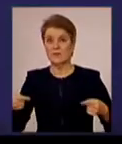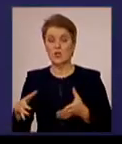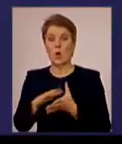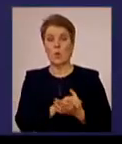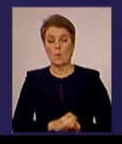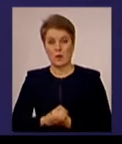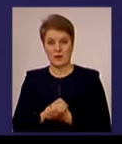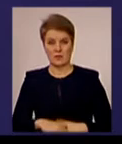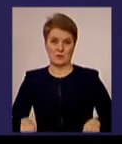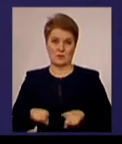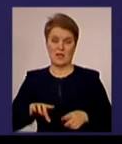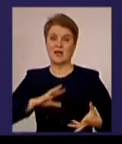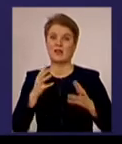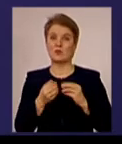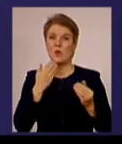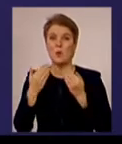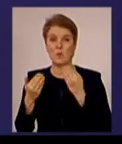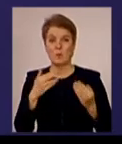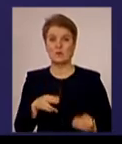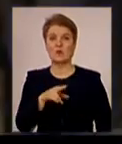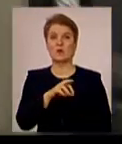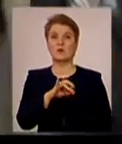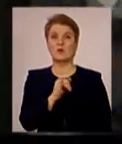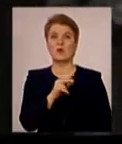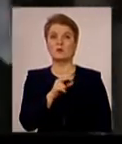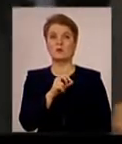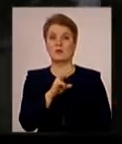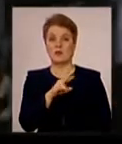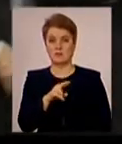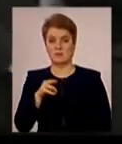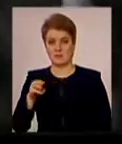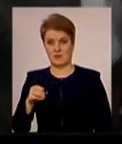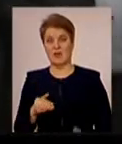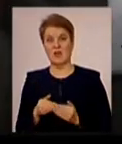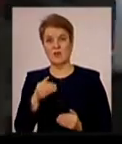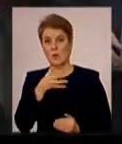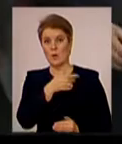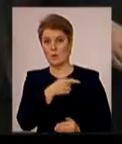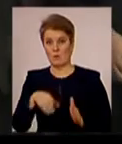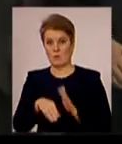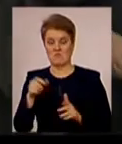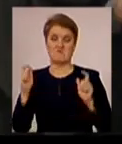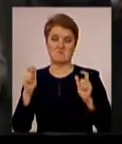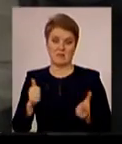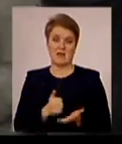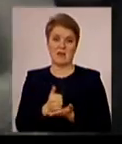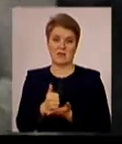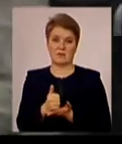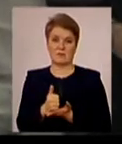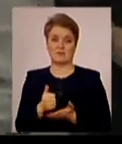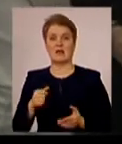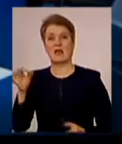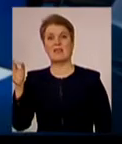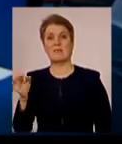є результати опитування Deutschland Trend. За дострокові вибори виступає канцлер Ангела Меркель. Каже, це ліпше, ніж слабкий